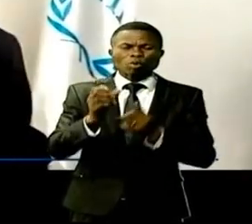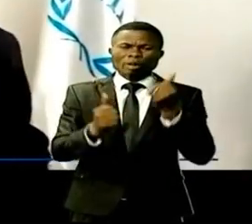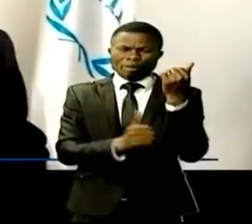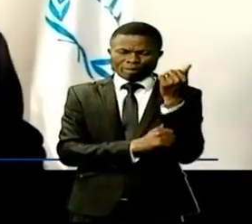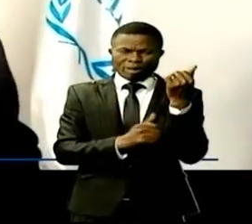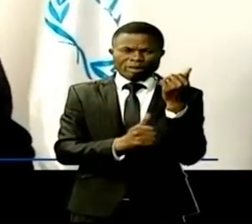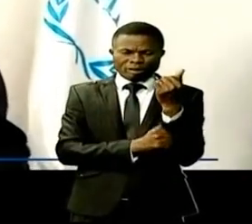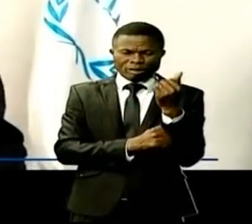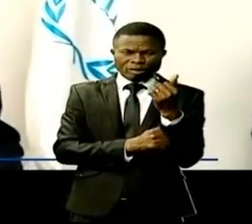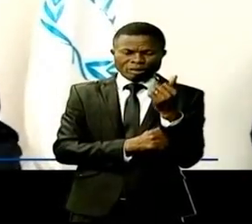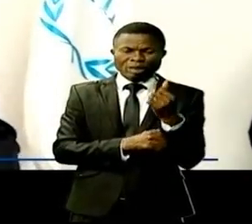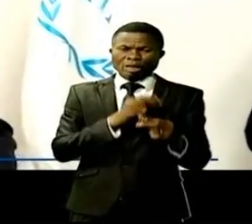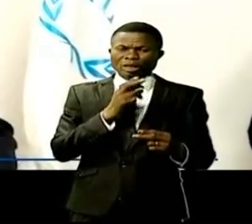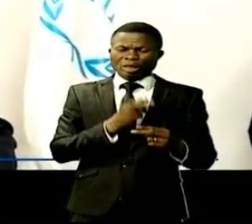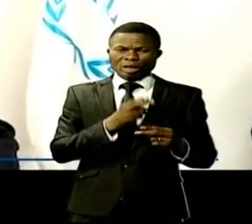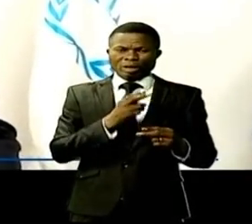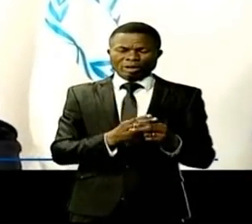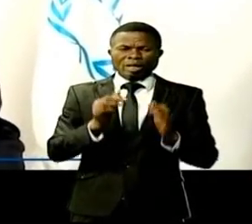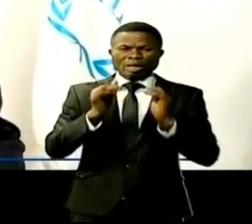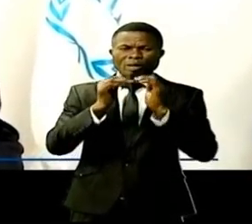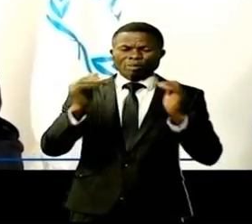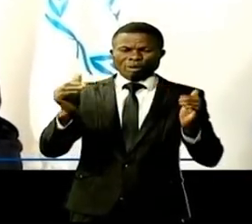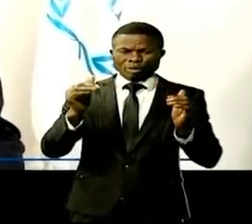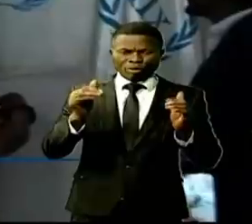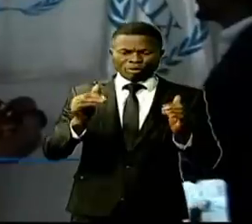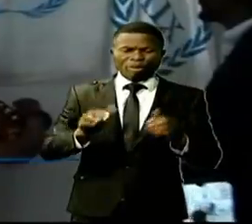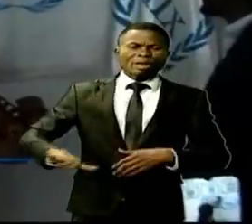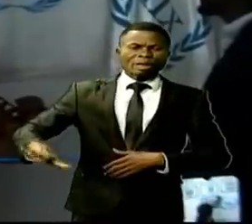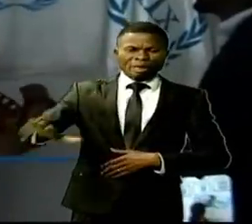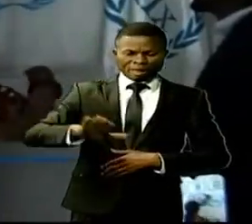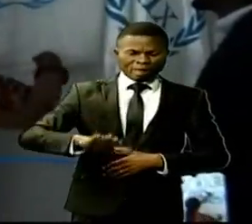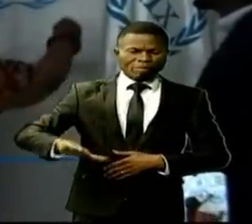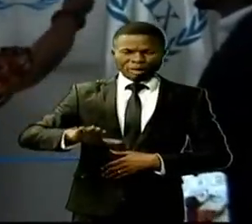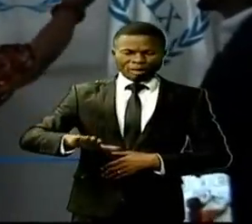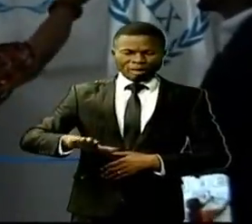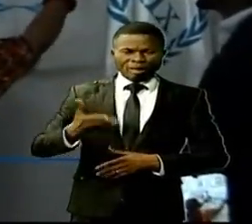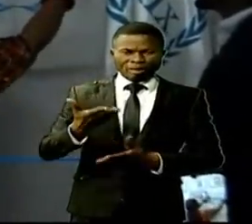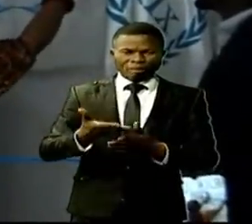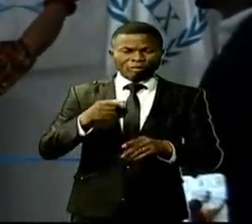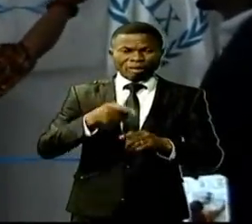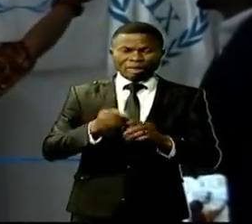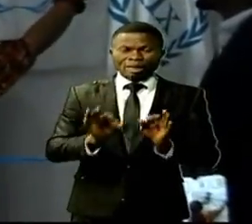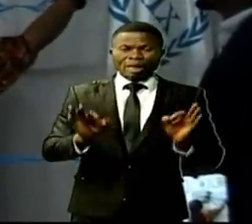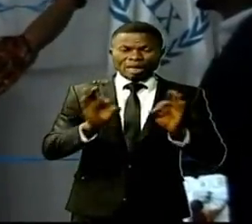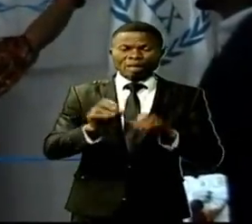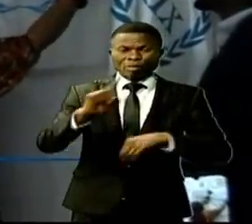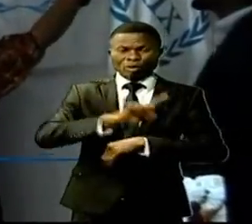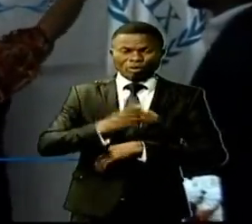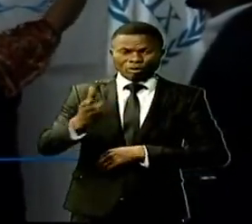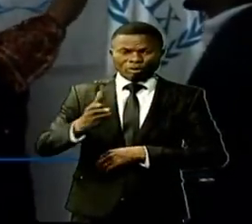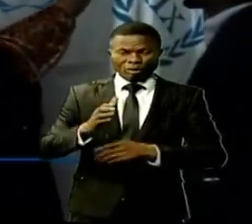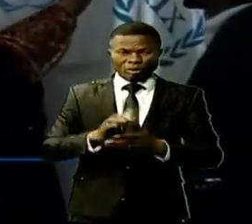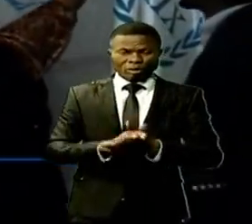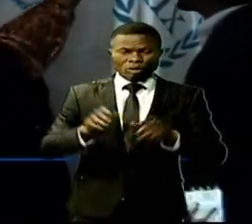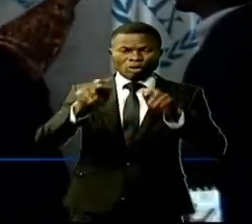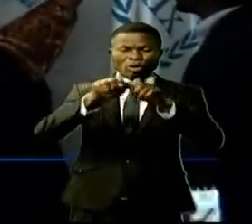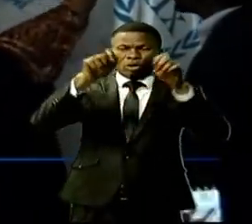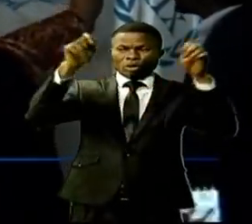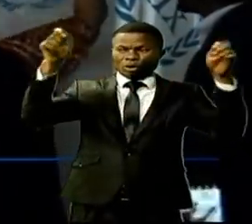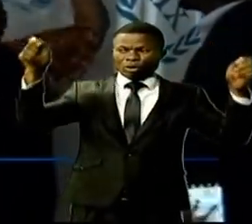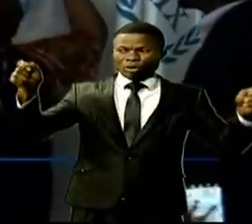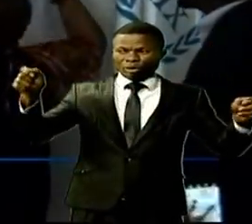qui garantira la paix. Autre temps fort de cette journée, c'est le dévoilement par